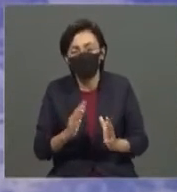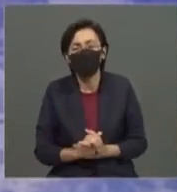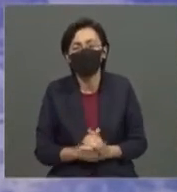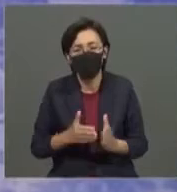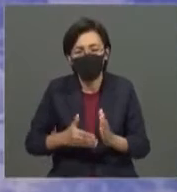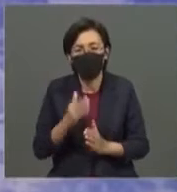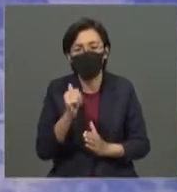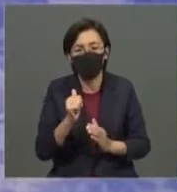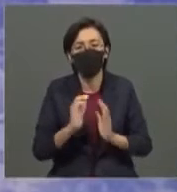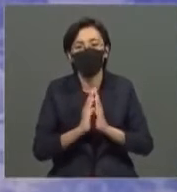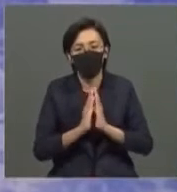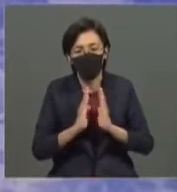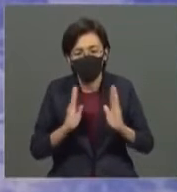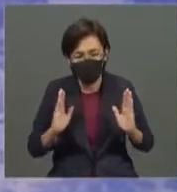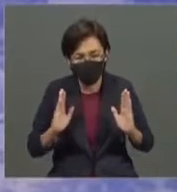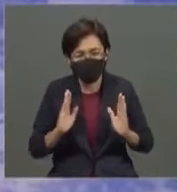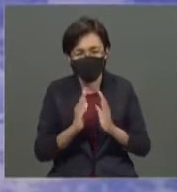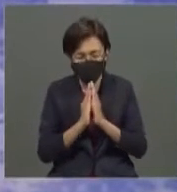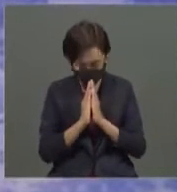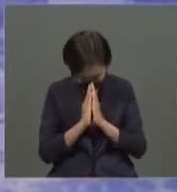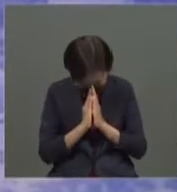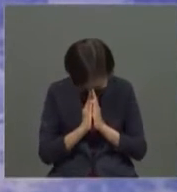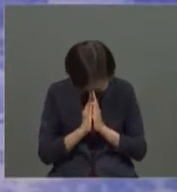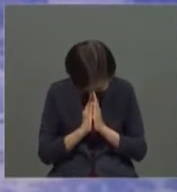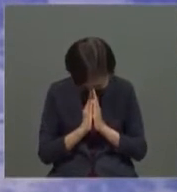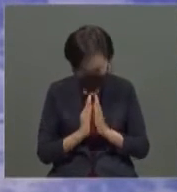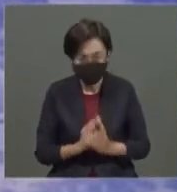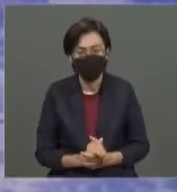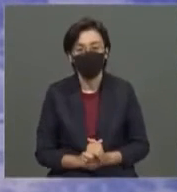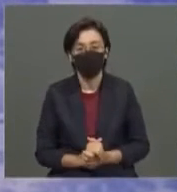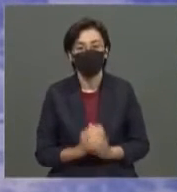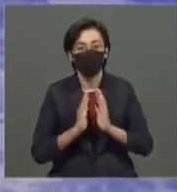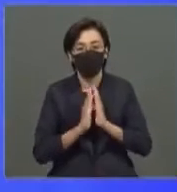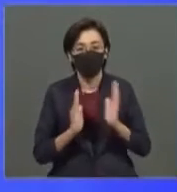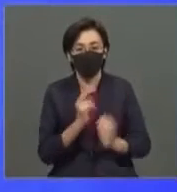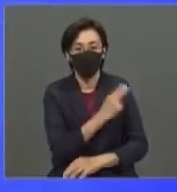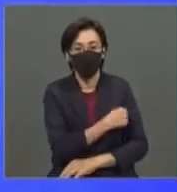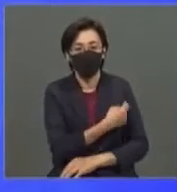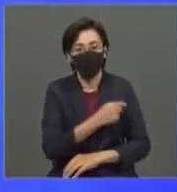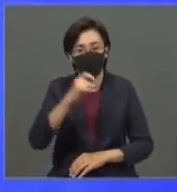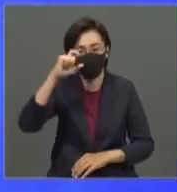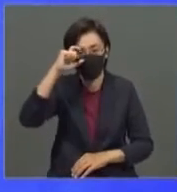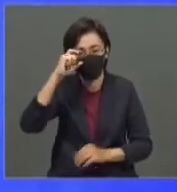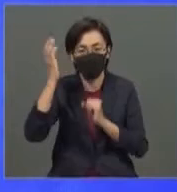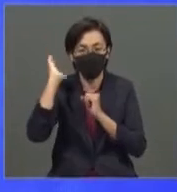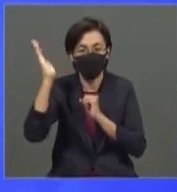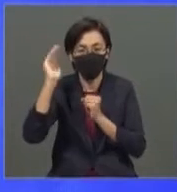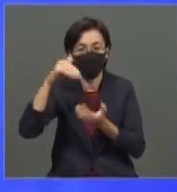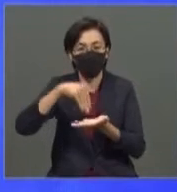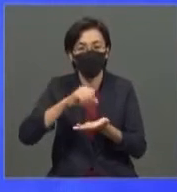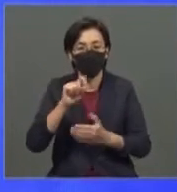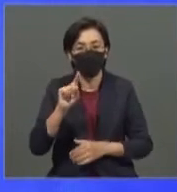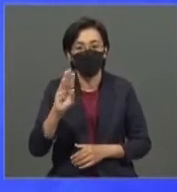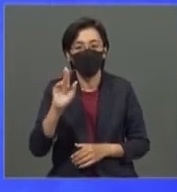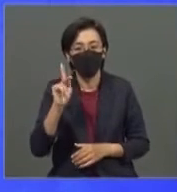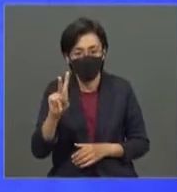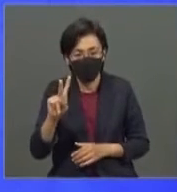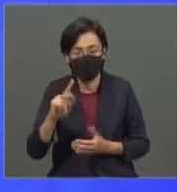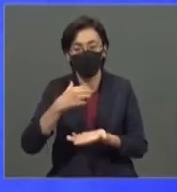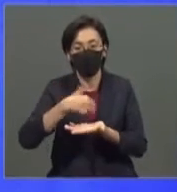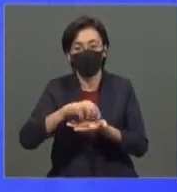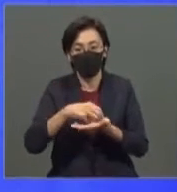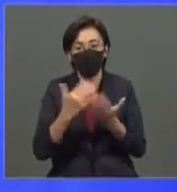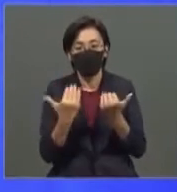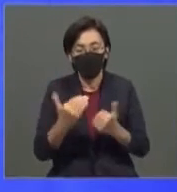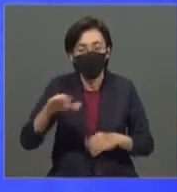กราบขอบพระคุณเป็นอย่างสูงครับ กราบขอบพระคุณค่ะนายแพทย์ทวีสินวิษณุโยธินโฆษกสบค.นะคะท่านก็เน้นย้ำนะค